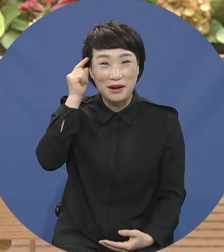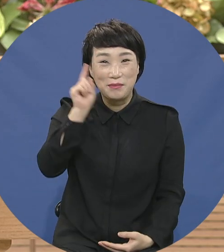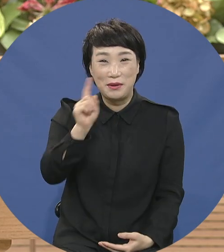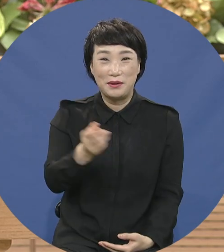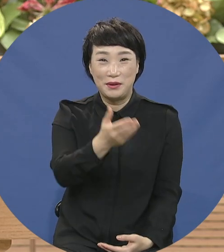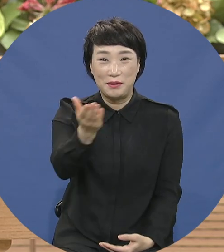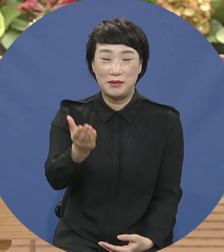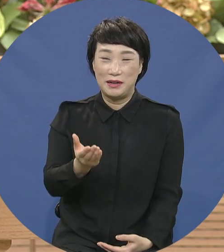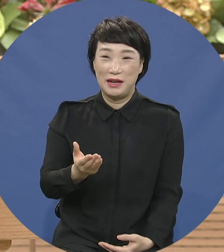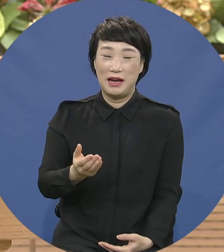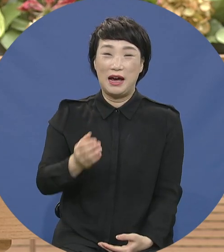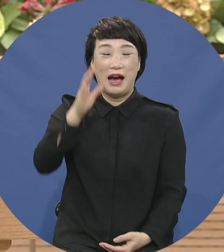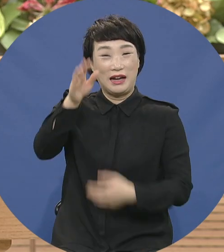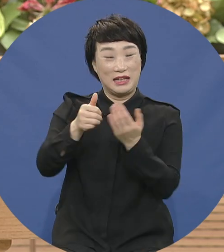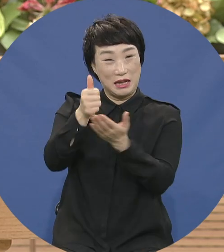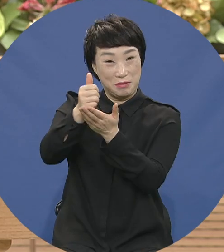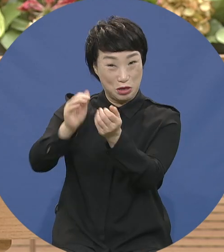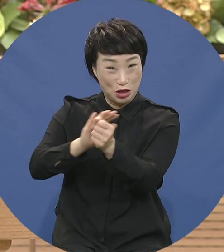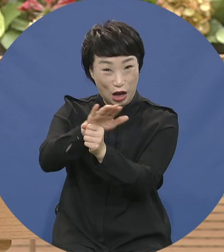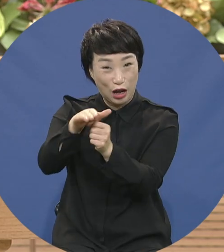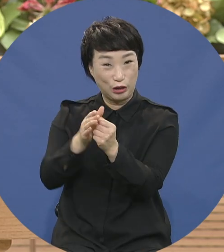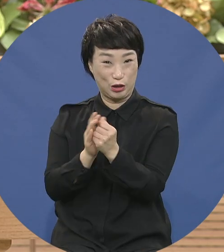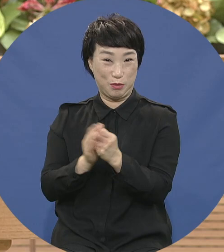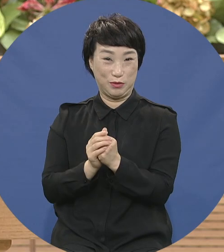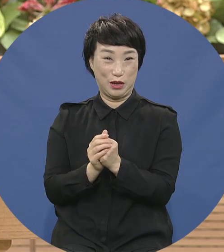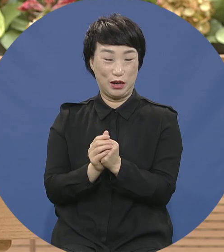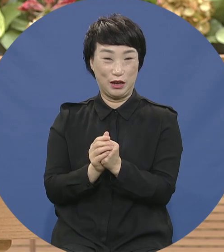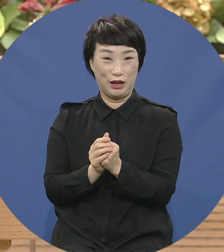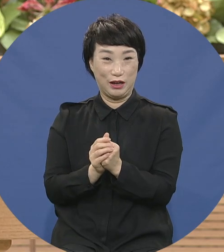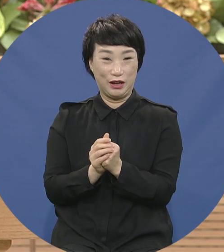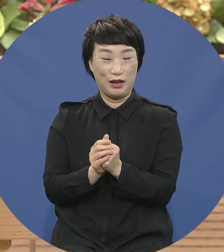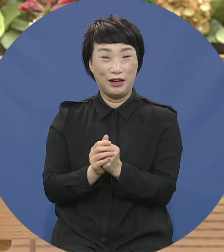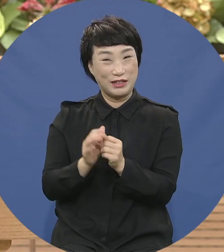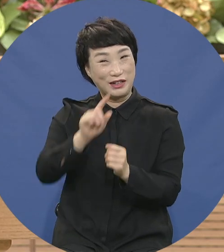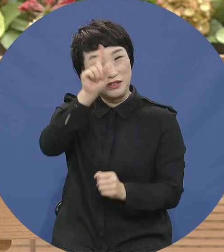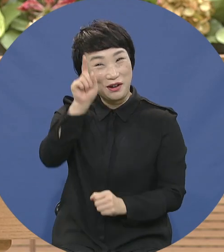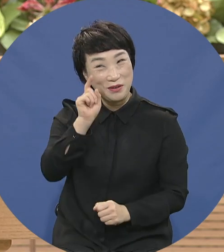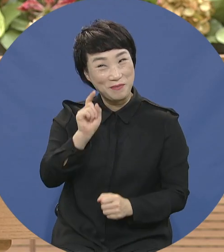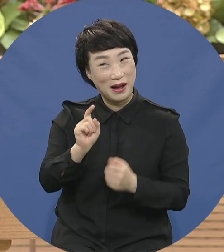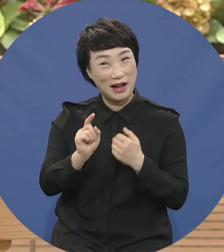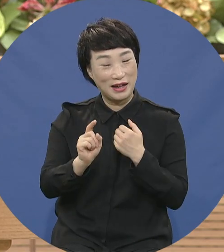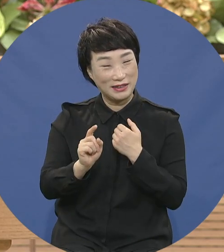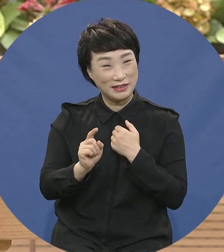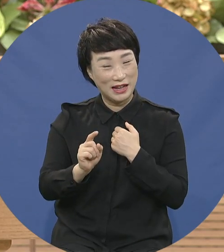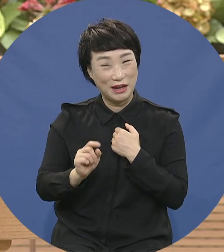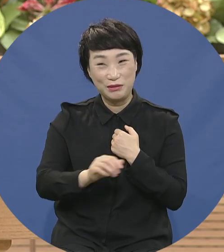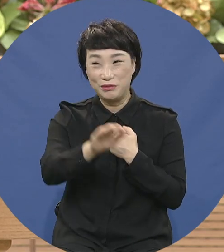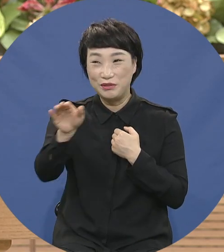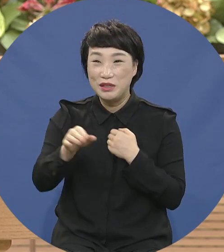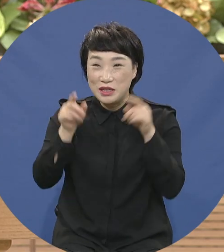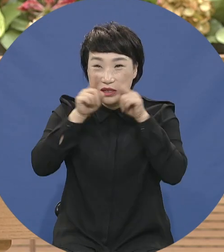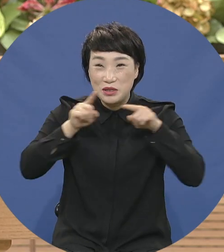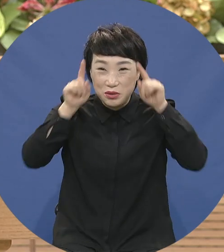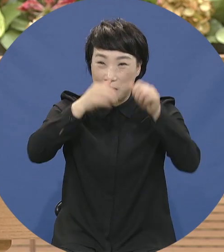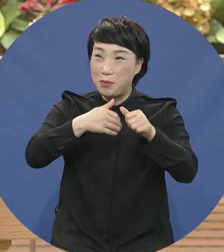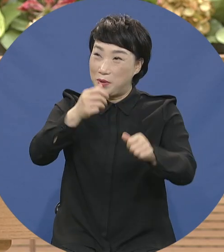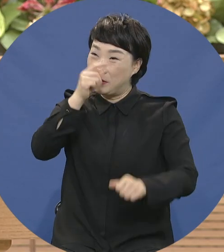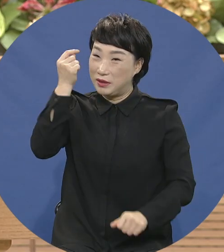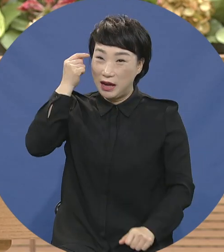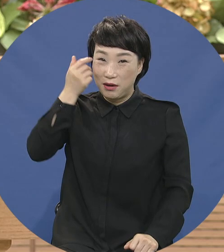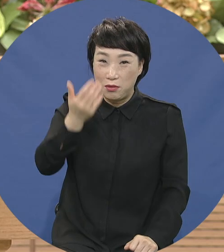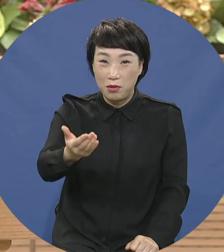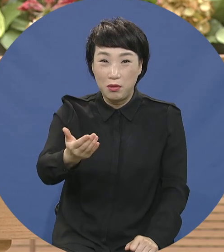그러지요. 하나님이 사랑이신데 설마 우리를 지옥